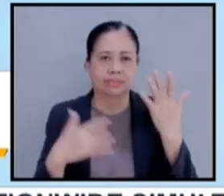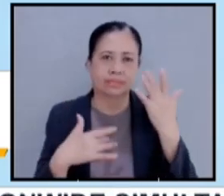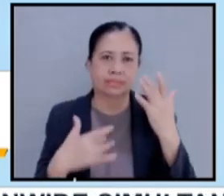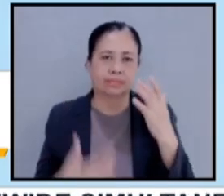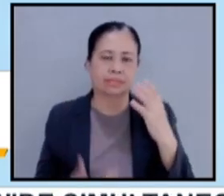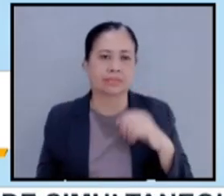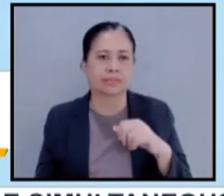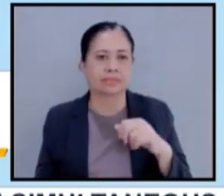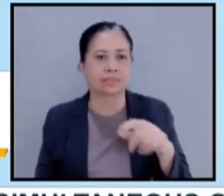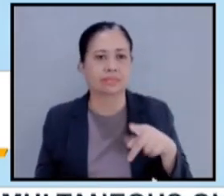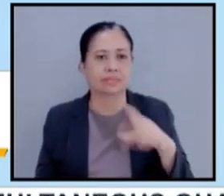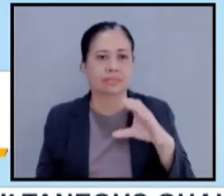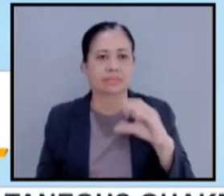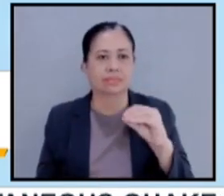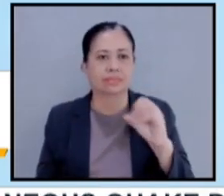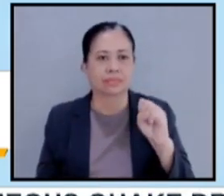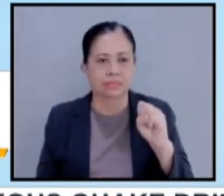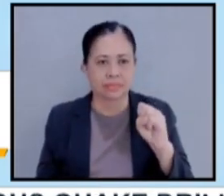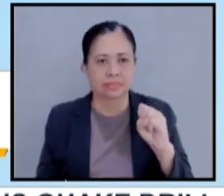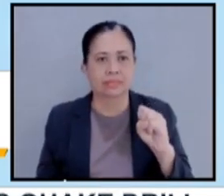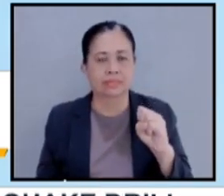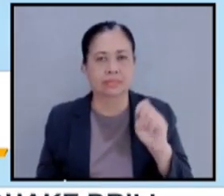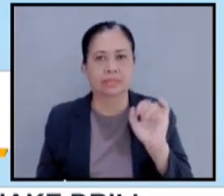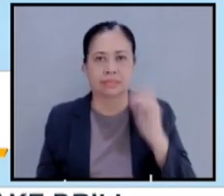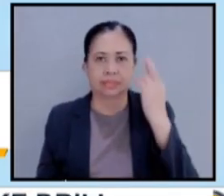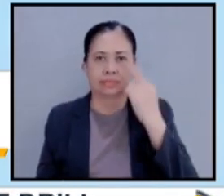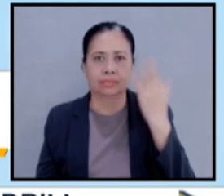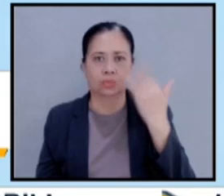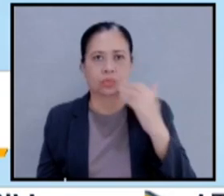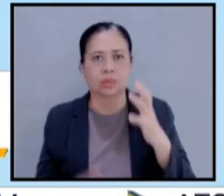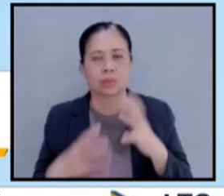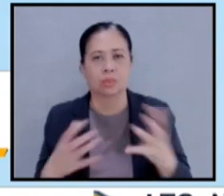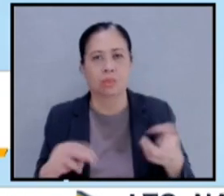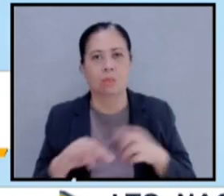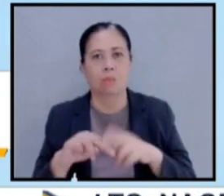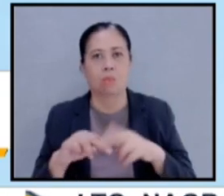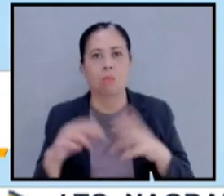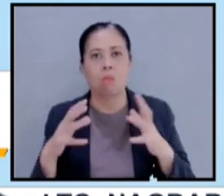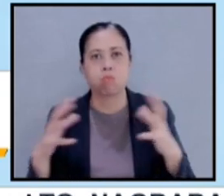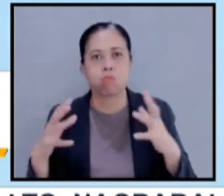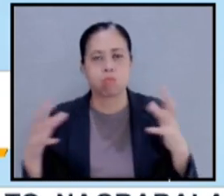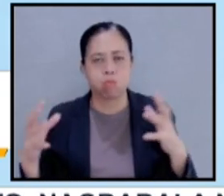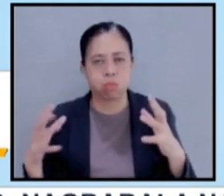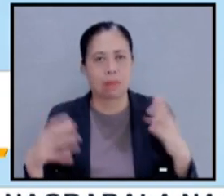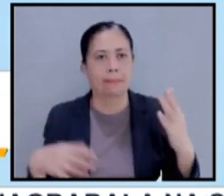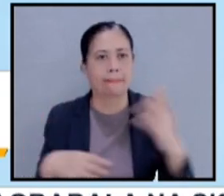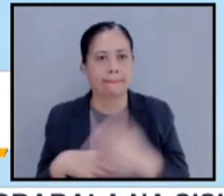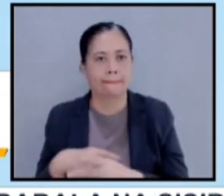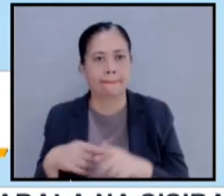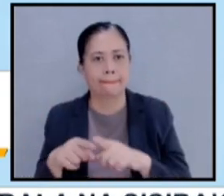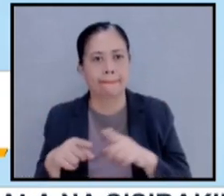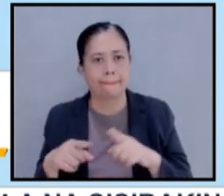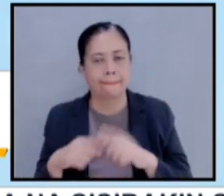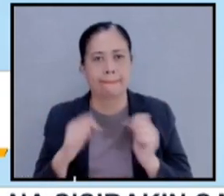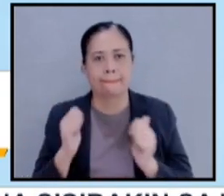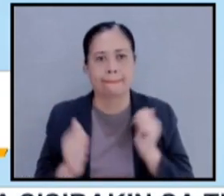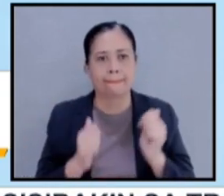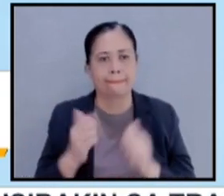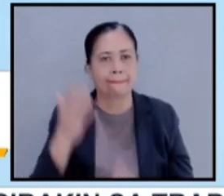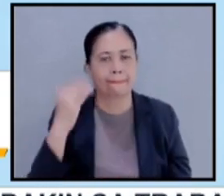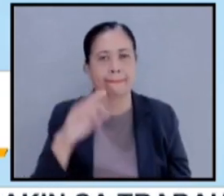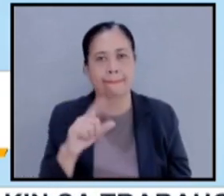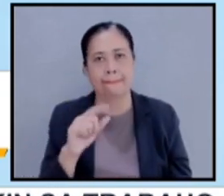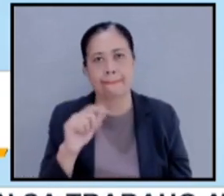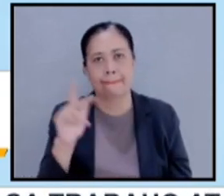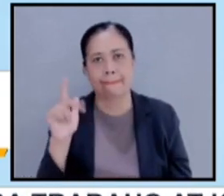syndrome o PCOS na dahilan ng kanyang pagtaas ng timbang. Bumalik rin sa pag-arte si Casey nito lamang 2023